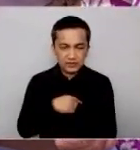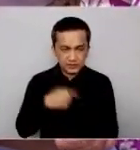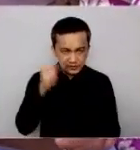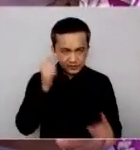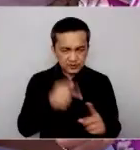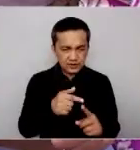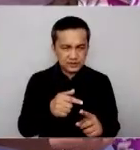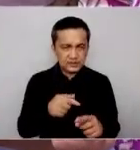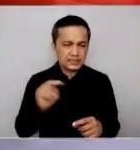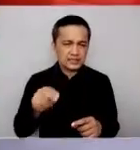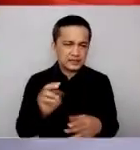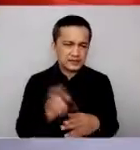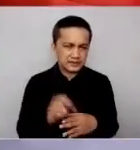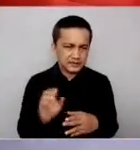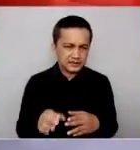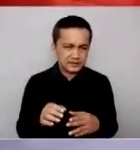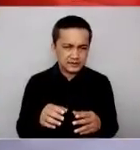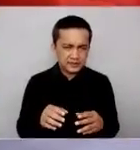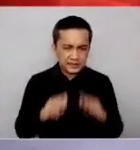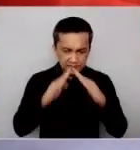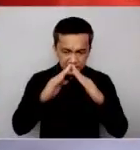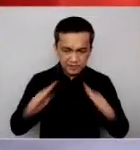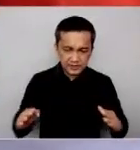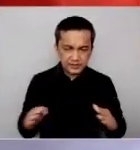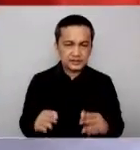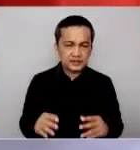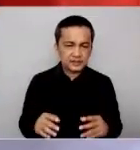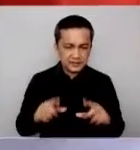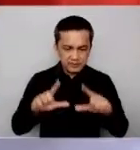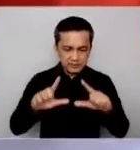ang pyramid form